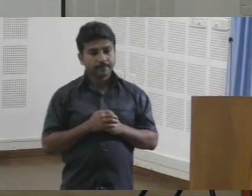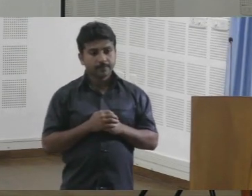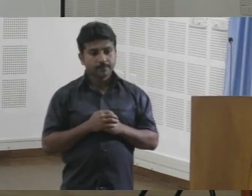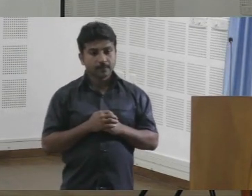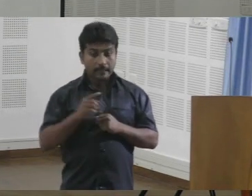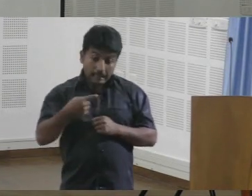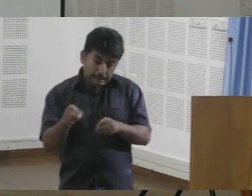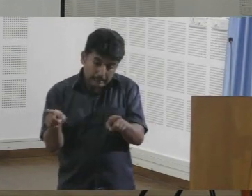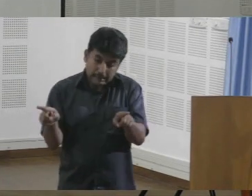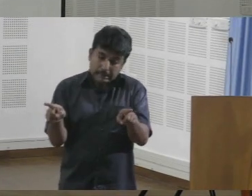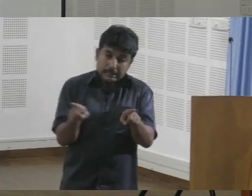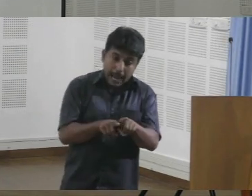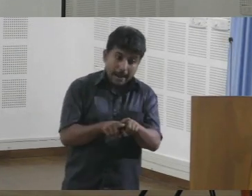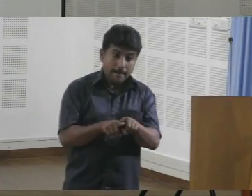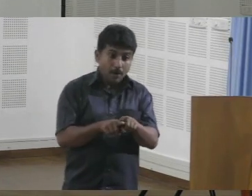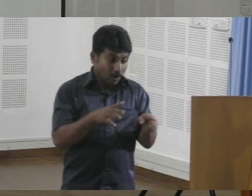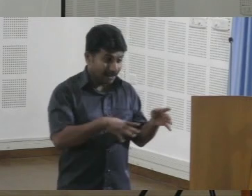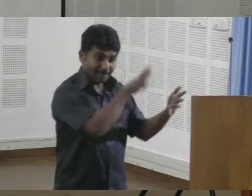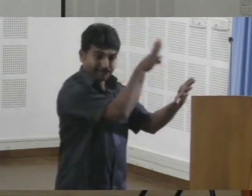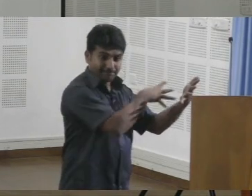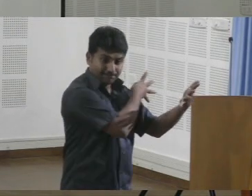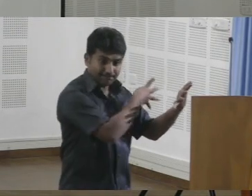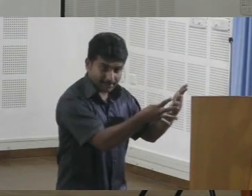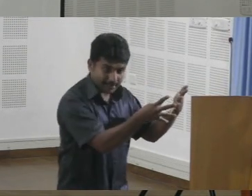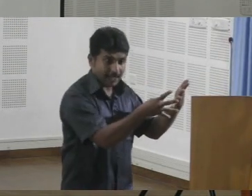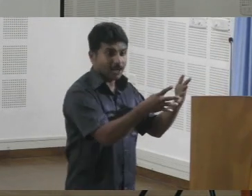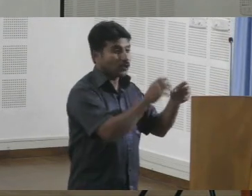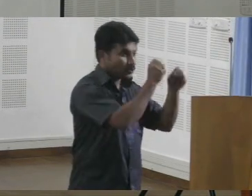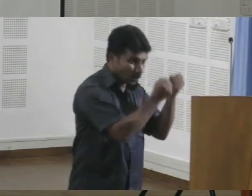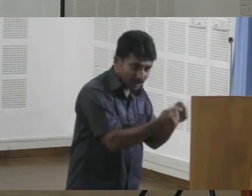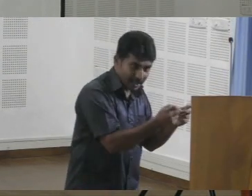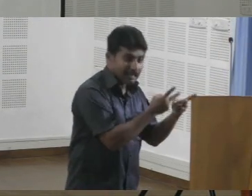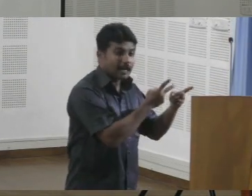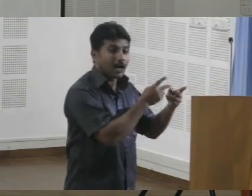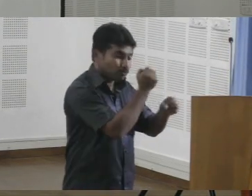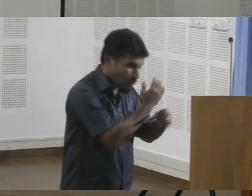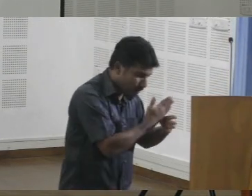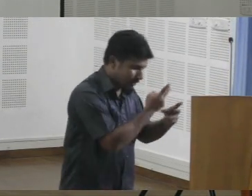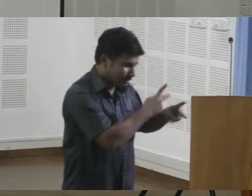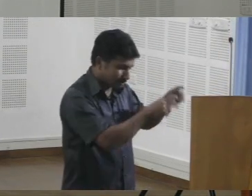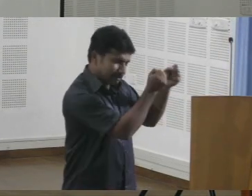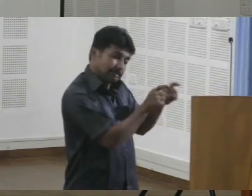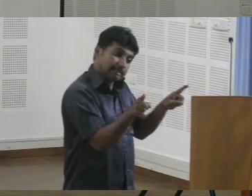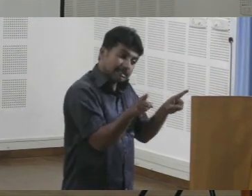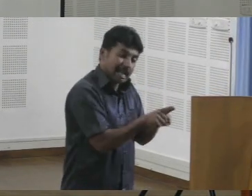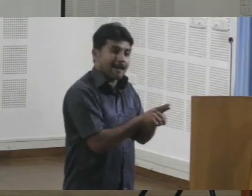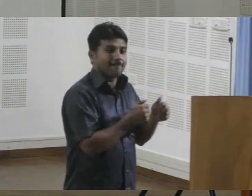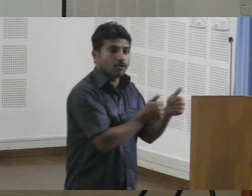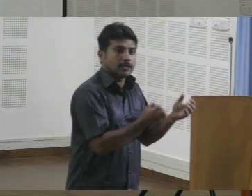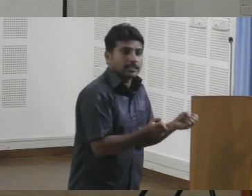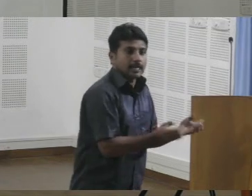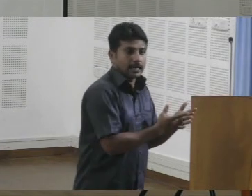അപ്പൊ ഞാൻ വീട്ടിലും അതേപോലെ ഡെയിലി ഷെഡ്യൂളും ഫിസിക്കൽ സ്ട്രക്ചറും ഫോർ സിസ്റ്റവും എല്ലാം കൊണ്ടുവന്നു. പക്ഷെ ആ സമയത്ത് ഞാൻ